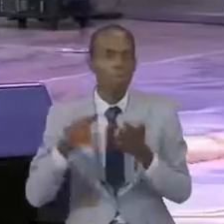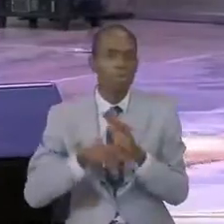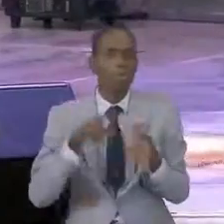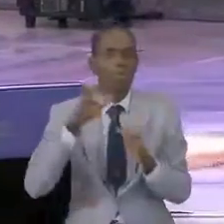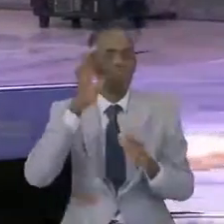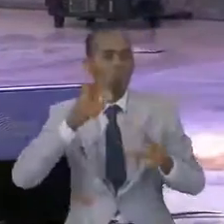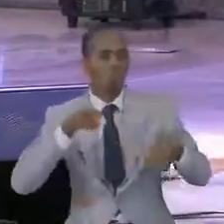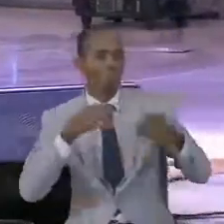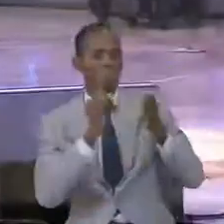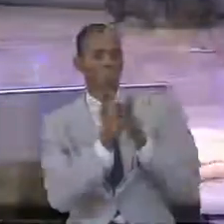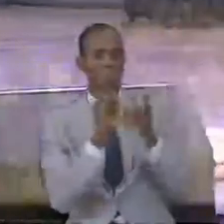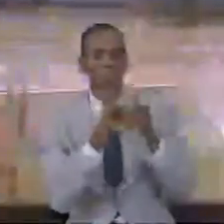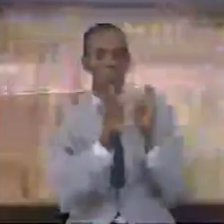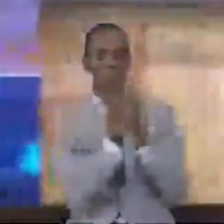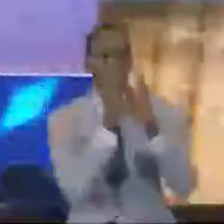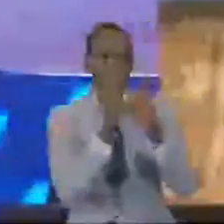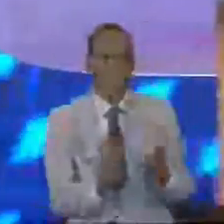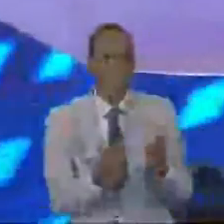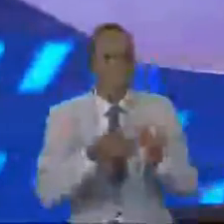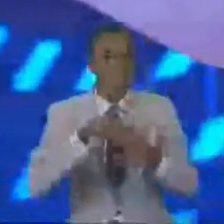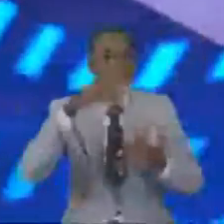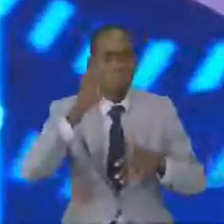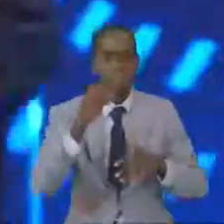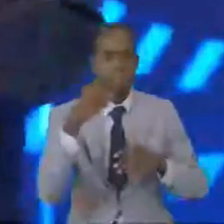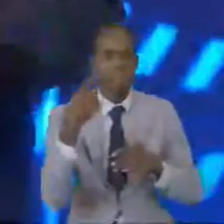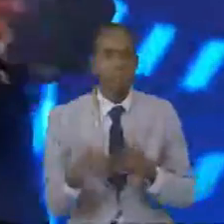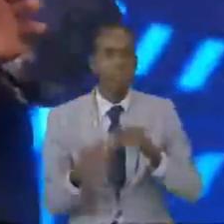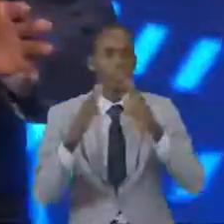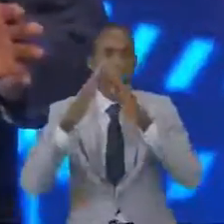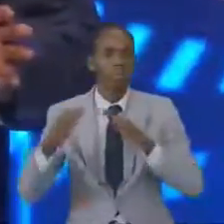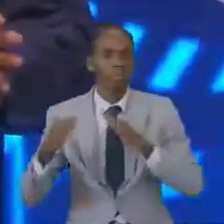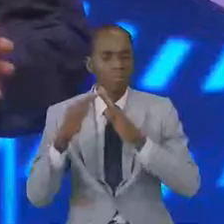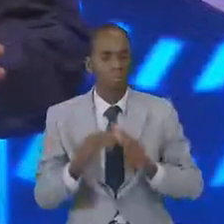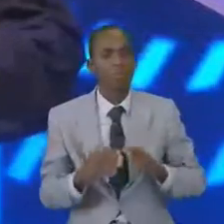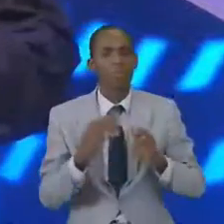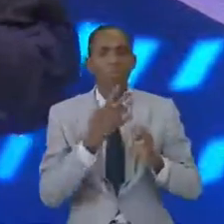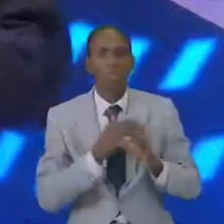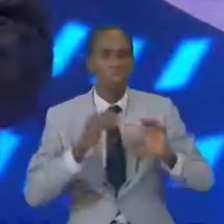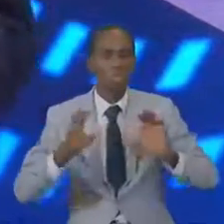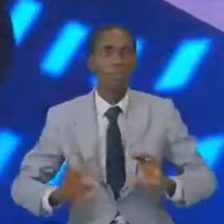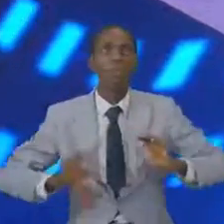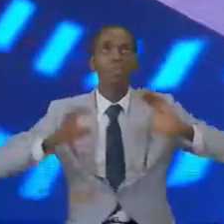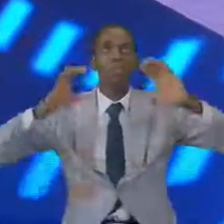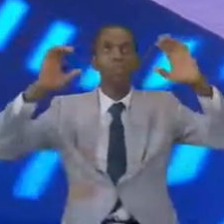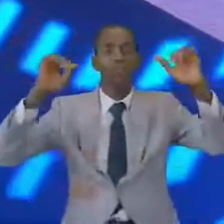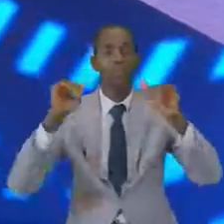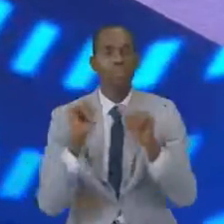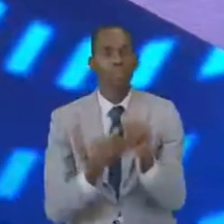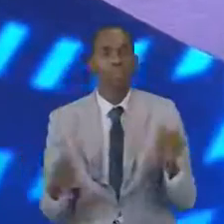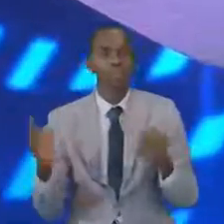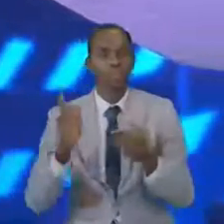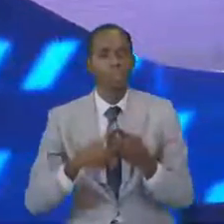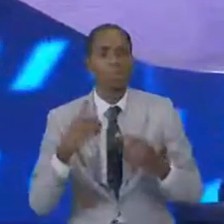vous irez à louer hors du corps important sont nos propres en consacrant toute chose sur l'hôtel